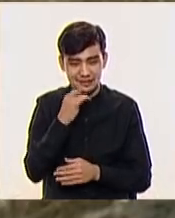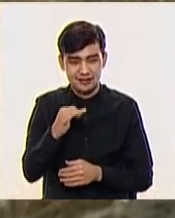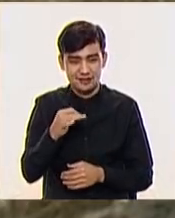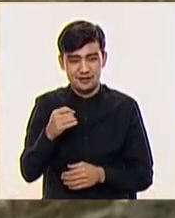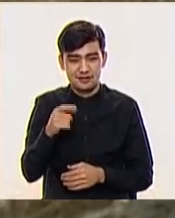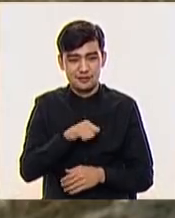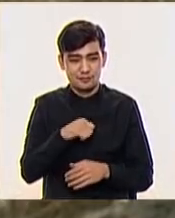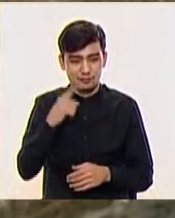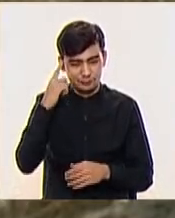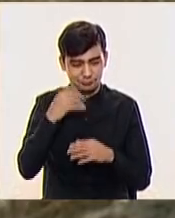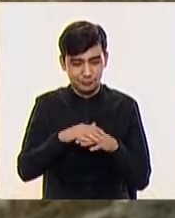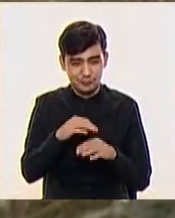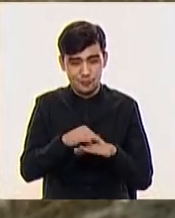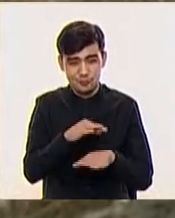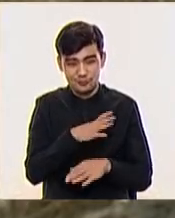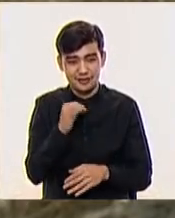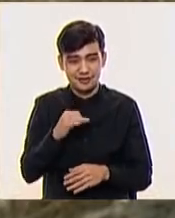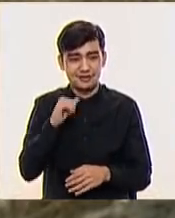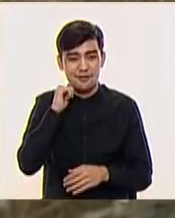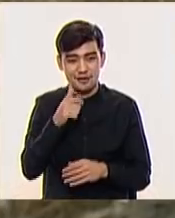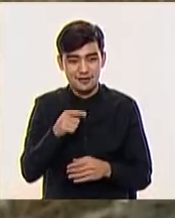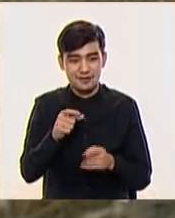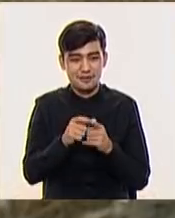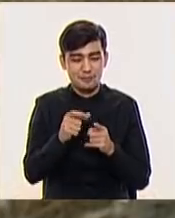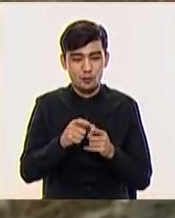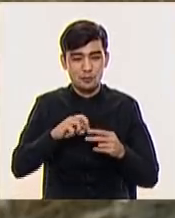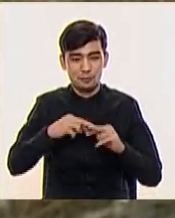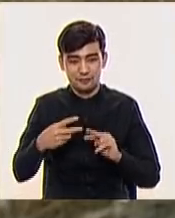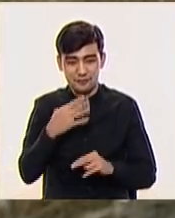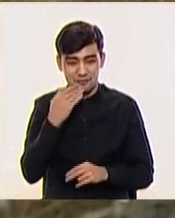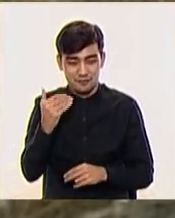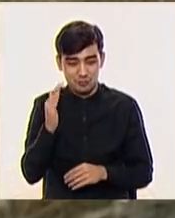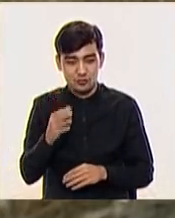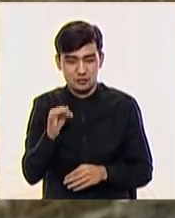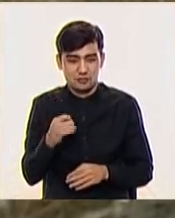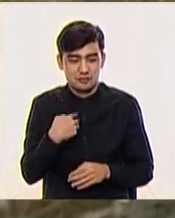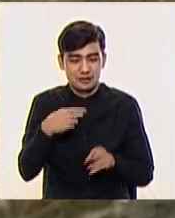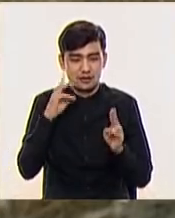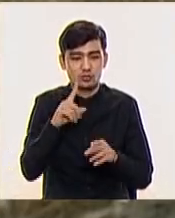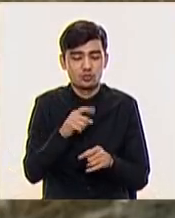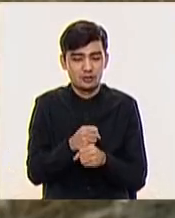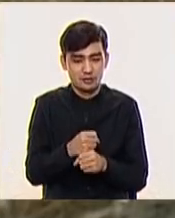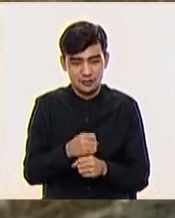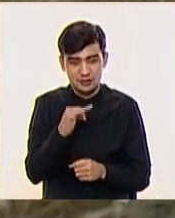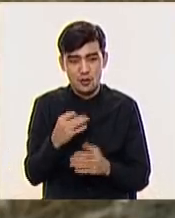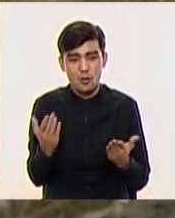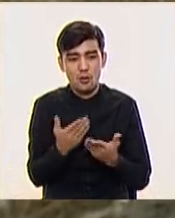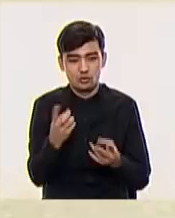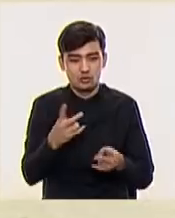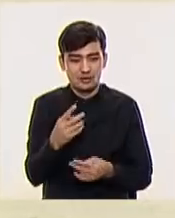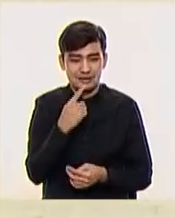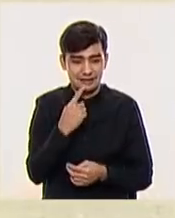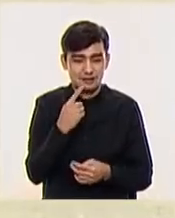қатып жүрген балалар ертең латын әріпі болса, онда тіпті білмейді не болатынын. Сондықтан жеңілдету керек сияқты, себебі тіл жеңіл болған